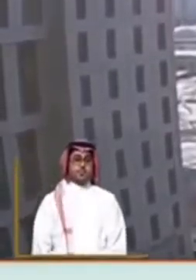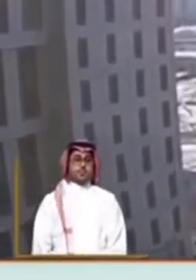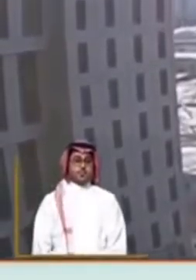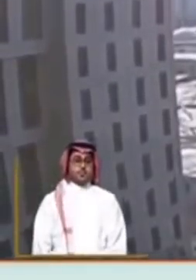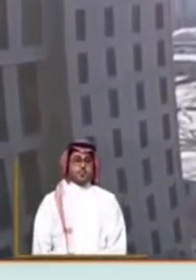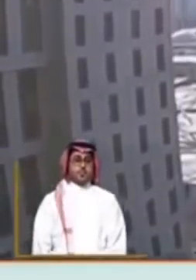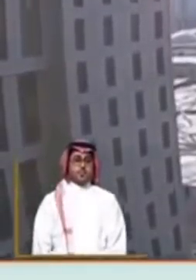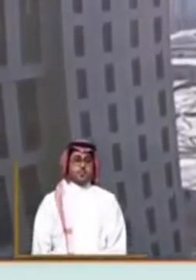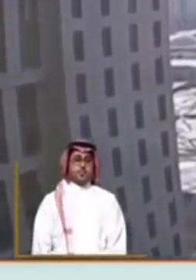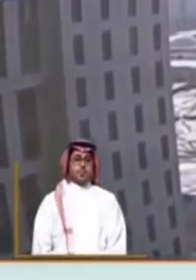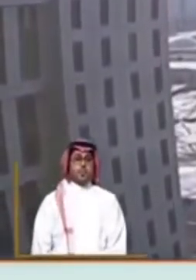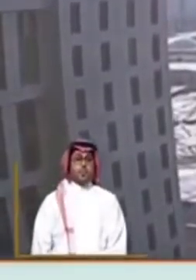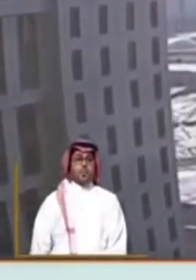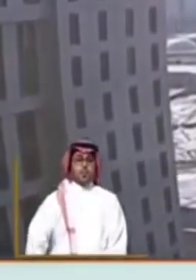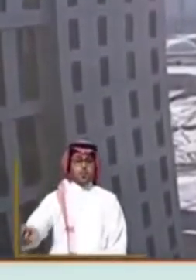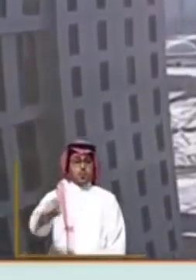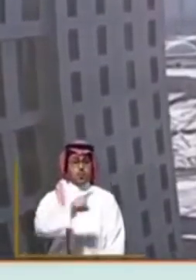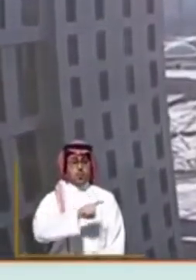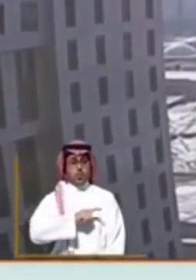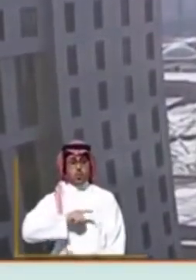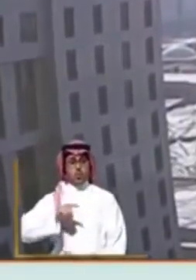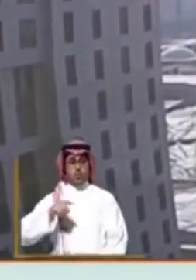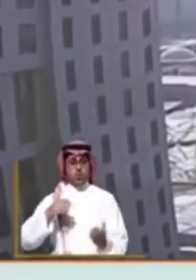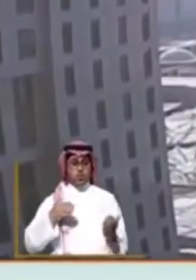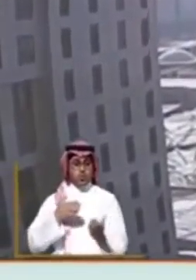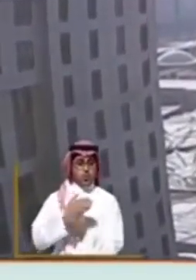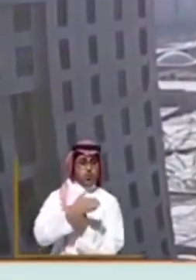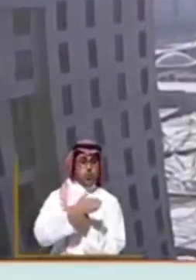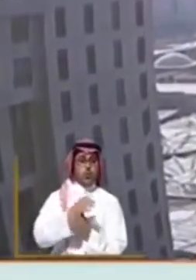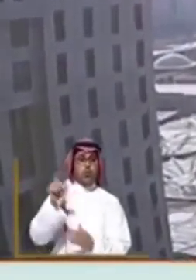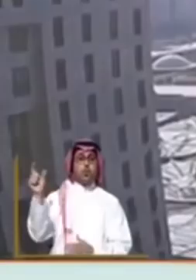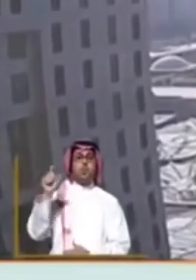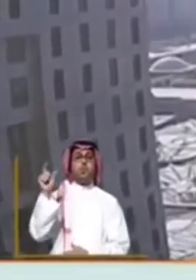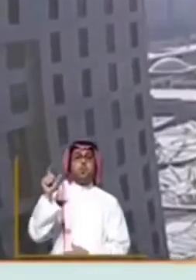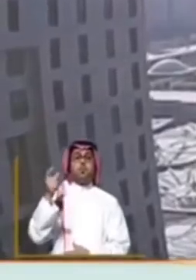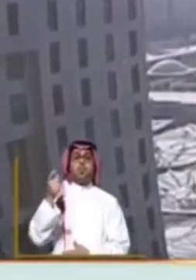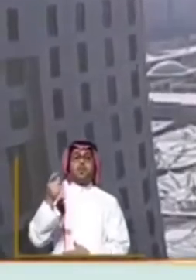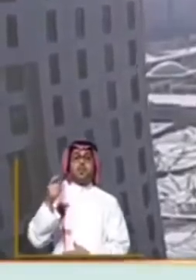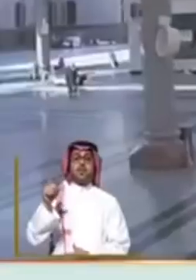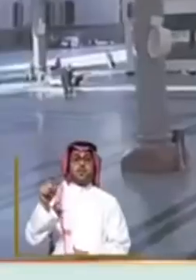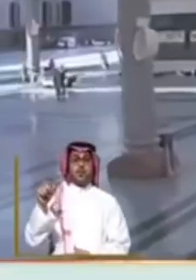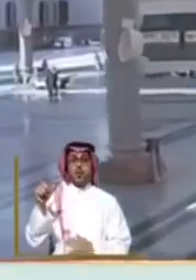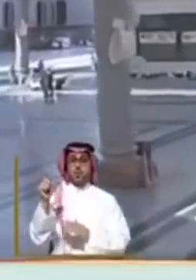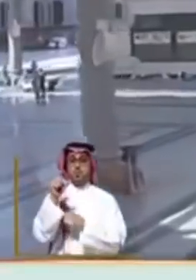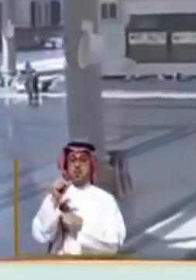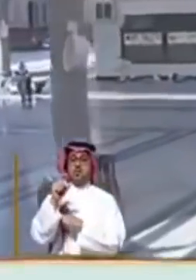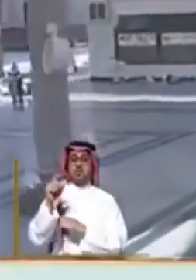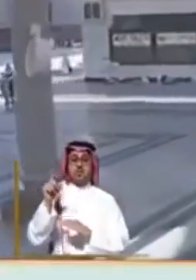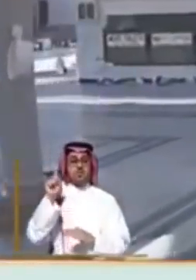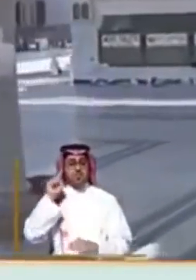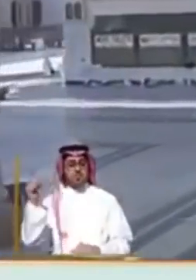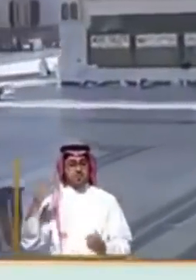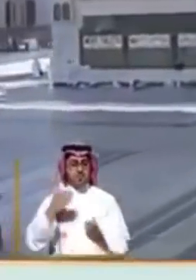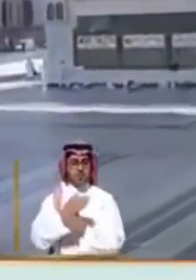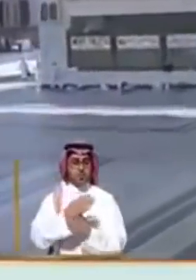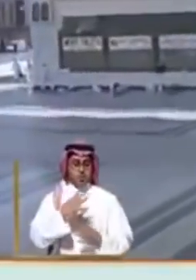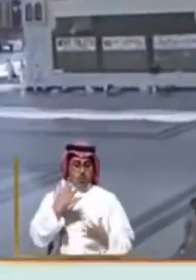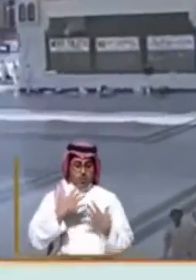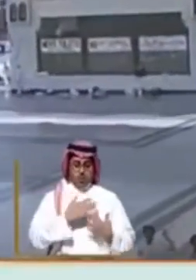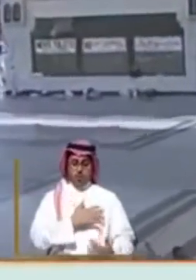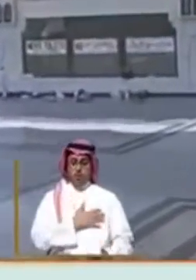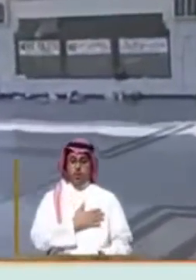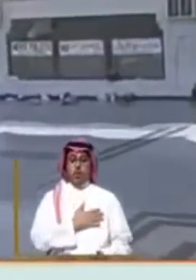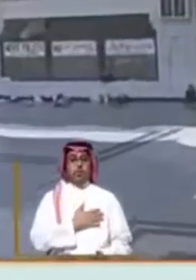ما إن تدلف بجسدك وقلبك إلى المسجد النبوي الشريف حتى تشعر بعظمة المكان